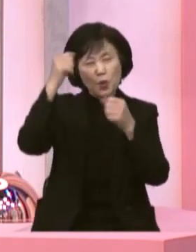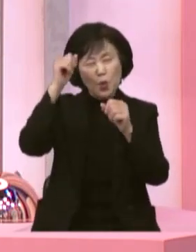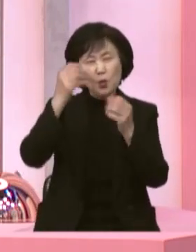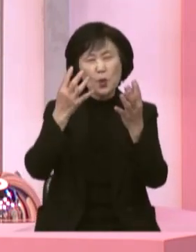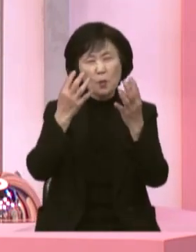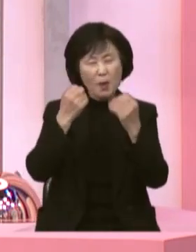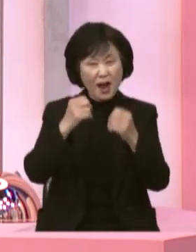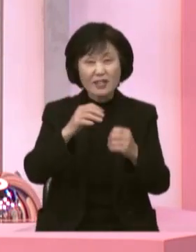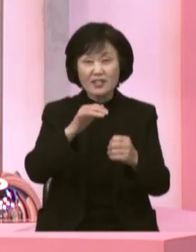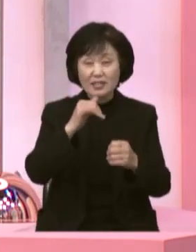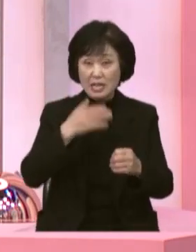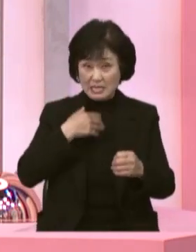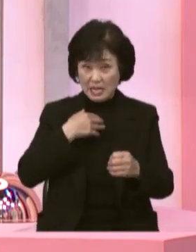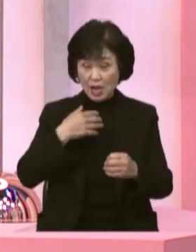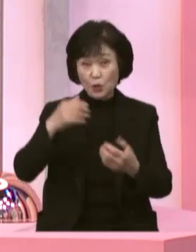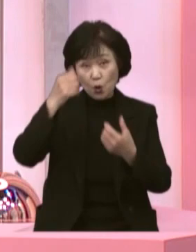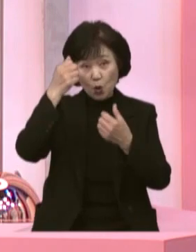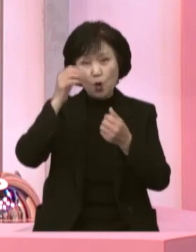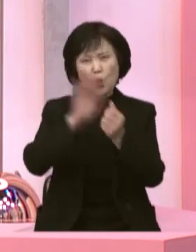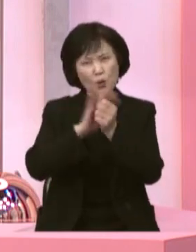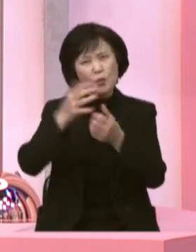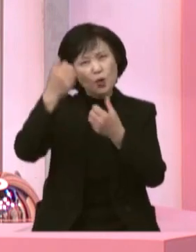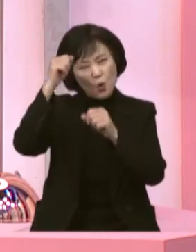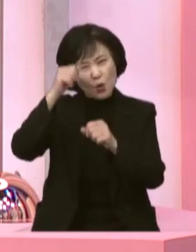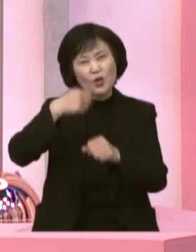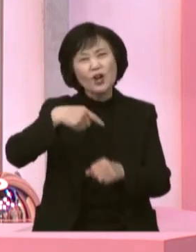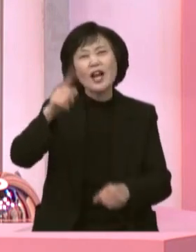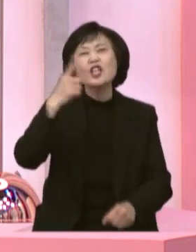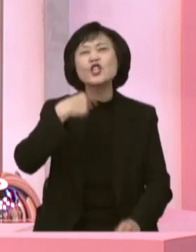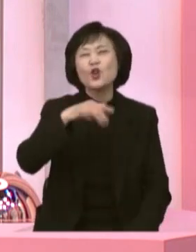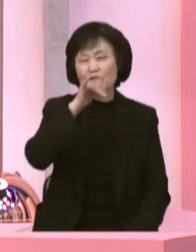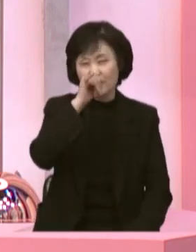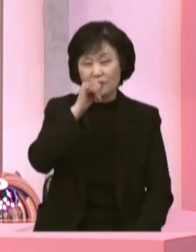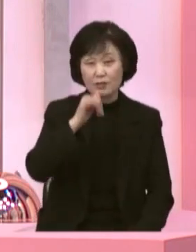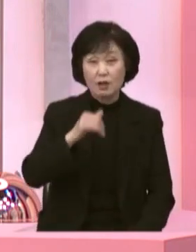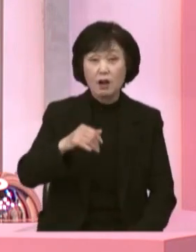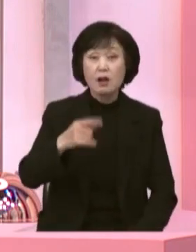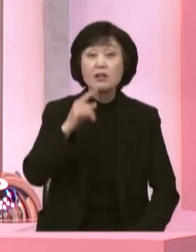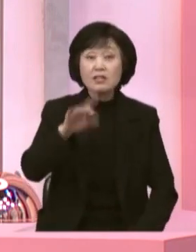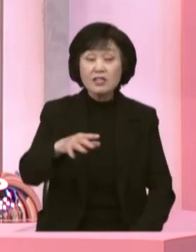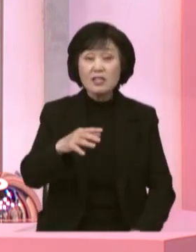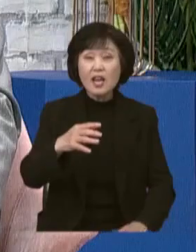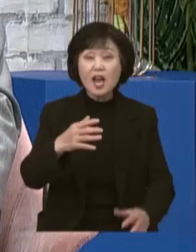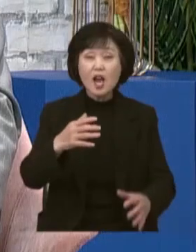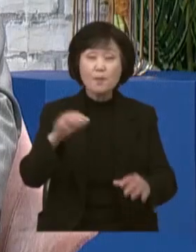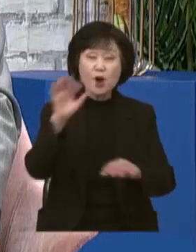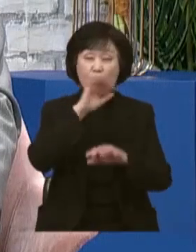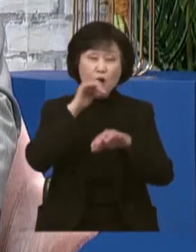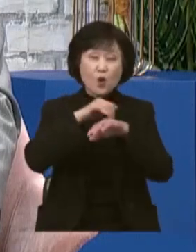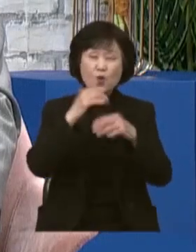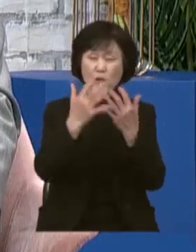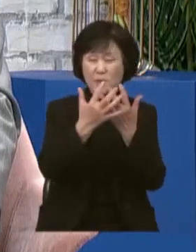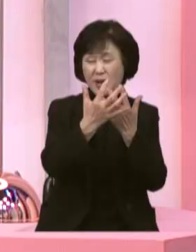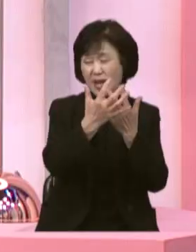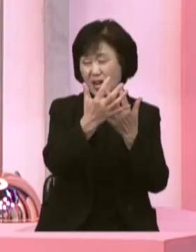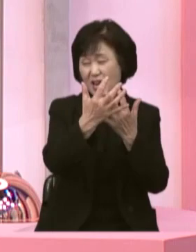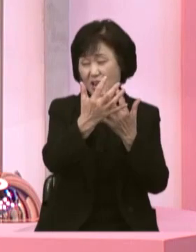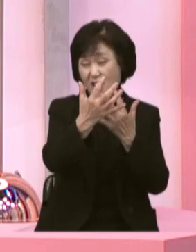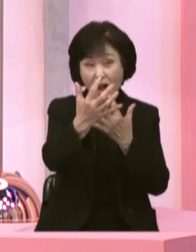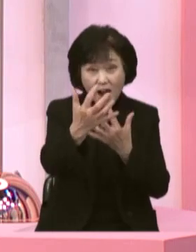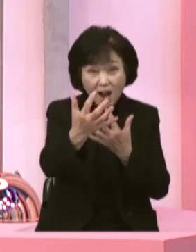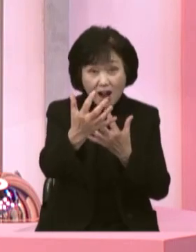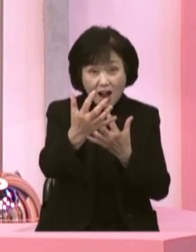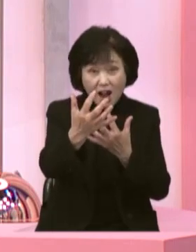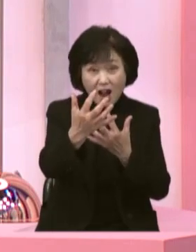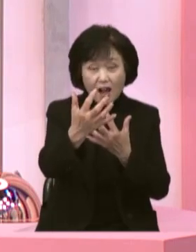화장이 진했을 거 아니야. 그러면 탁 보고 그런다는 거야. 아 저게 문이야? 저게